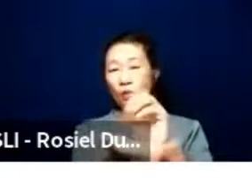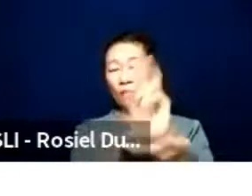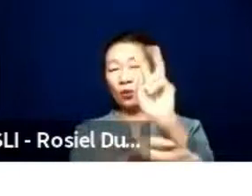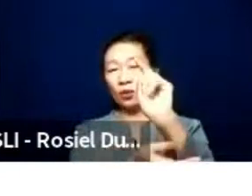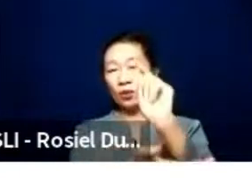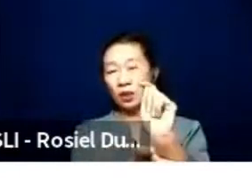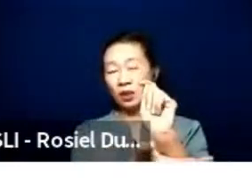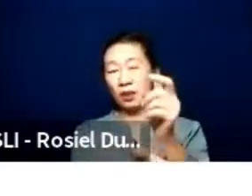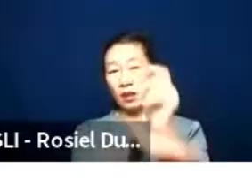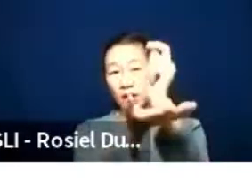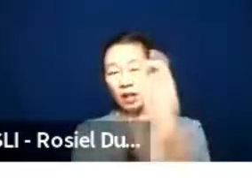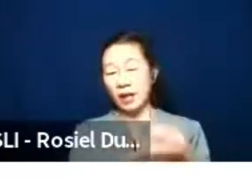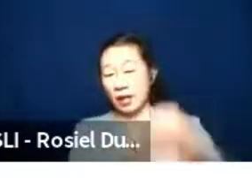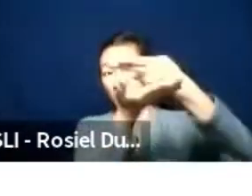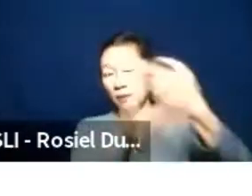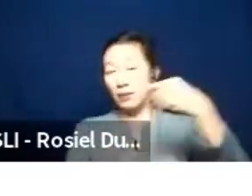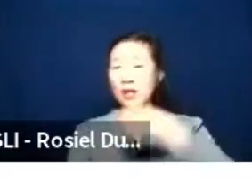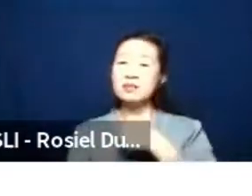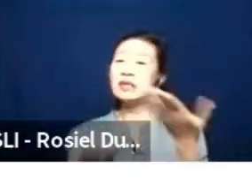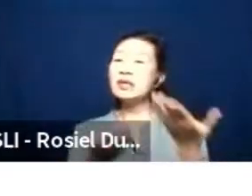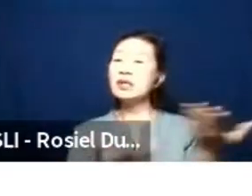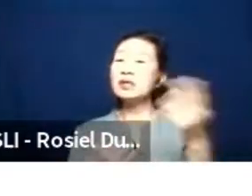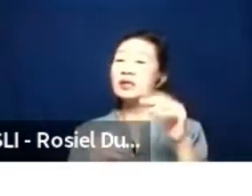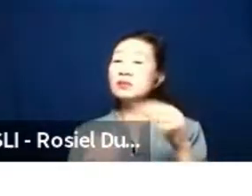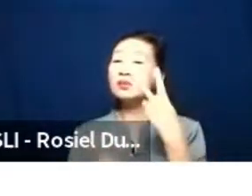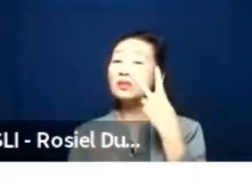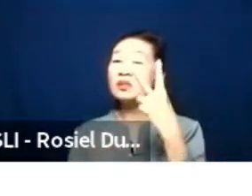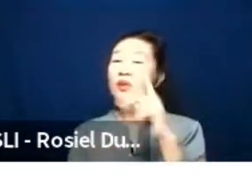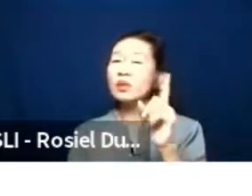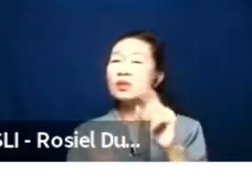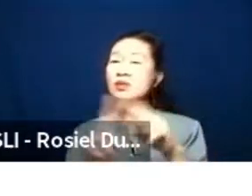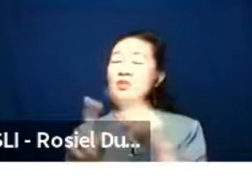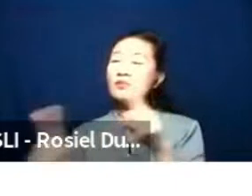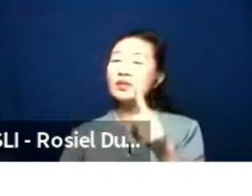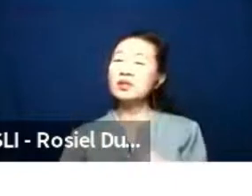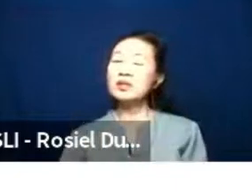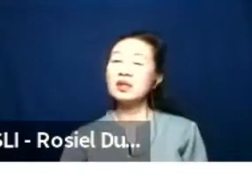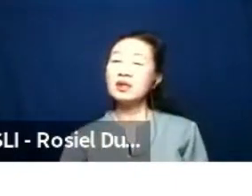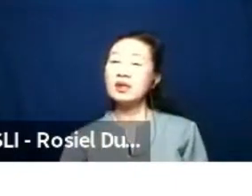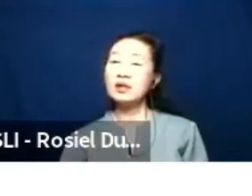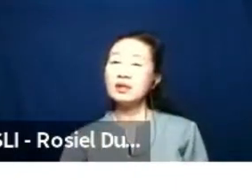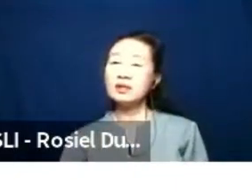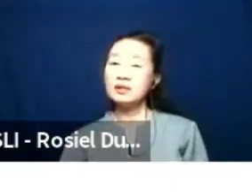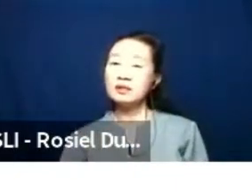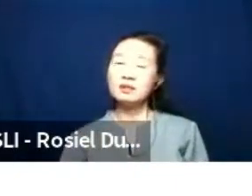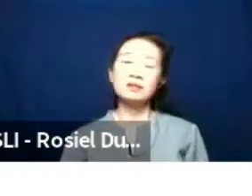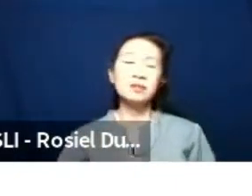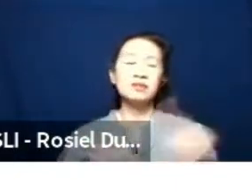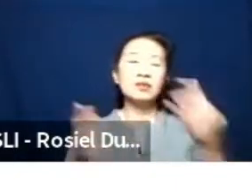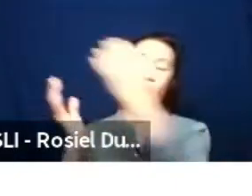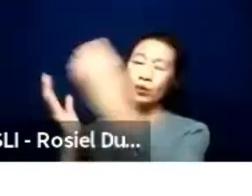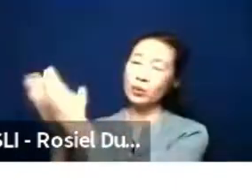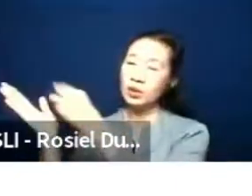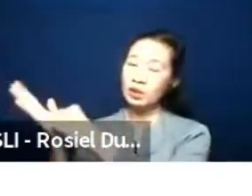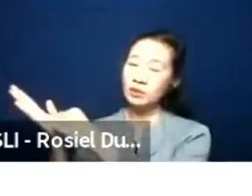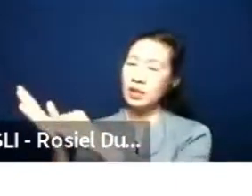ba ang tutulong sa atin? So dito natin makikita ano yung iba't ibang instruction, ano yung iba't ibang curriculum na kailangan